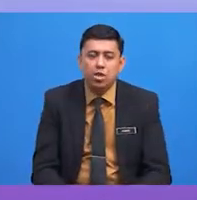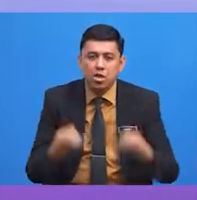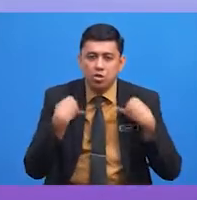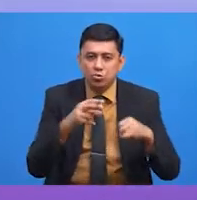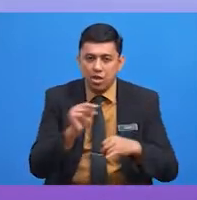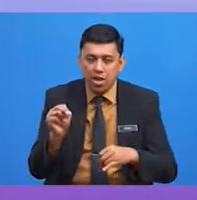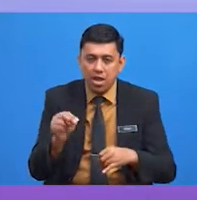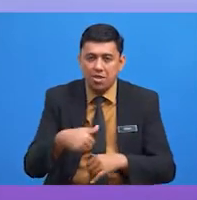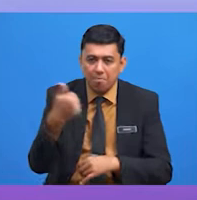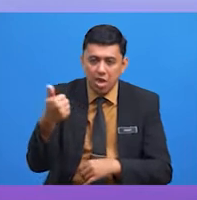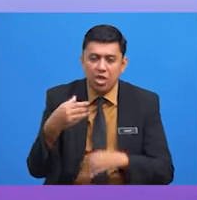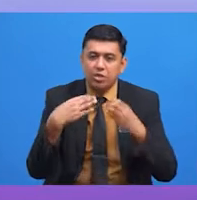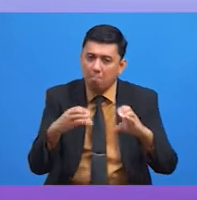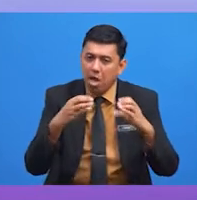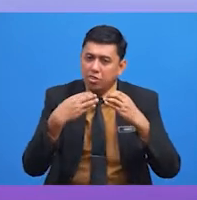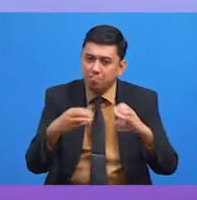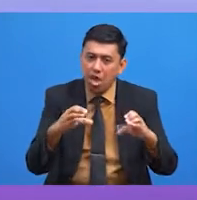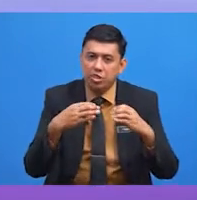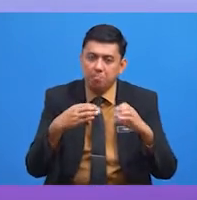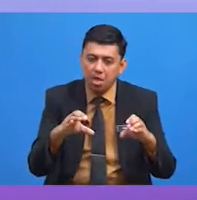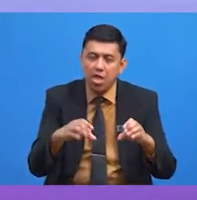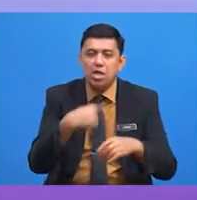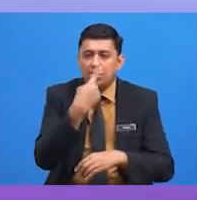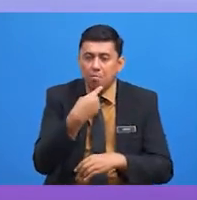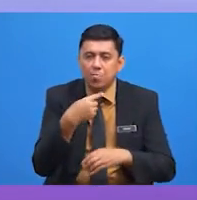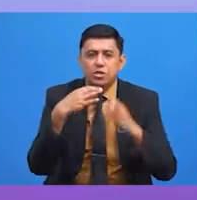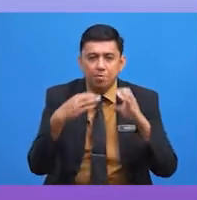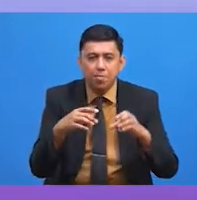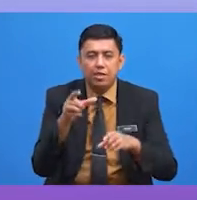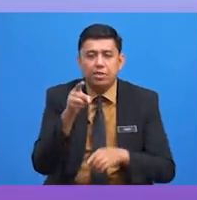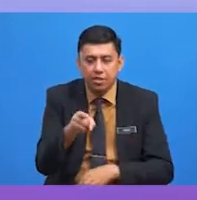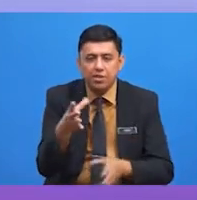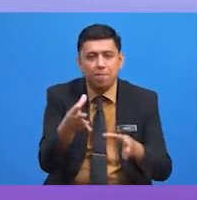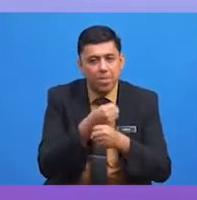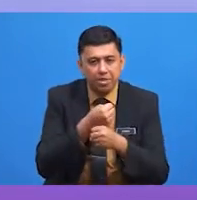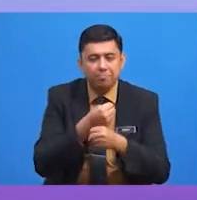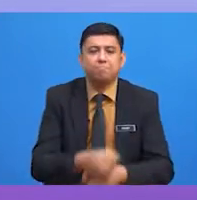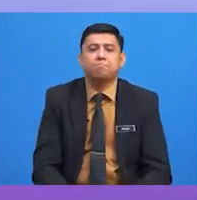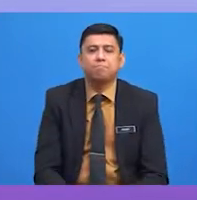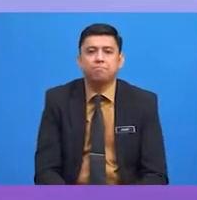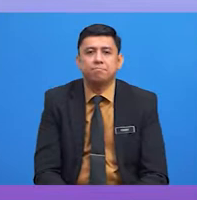jualan hebat, cepat, cepat, siapa cepat, dia dapat.